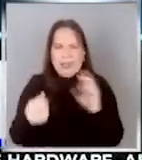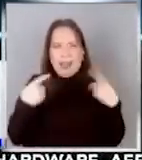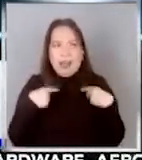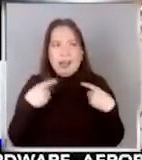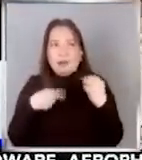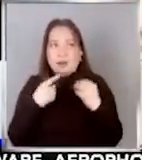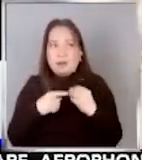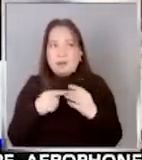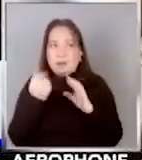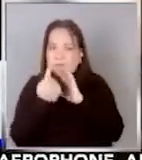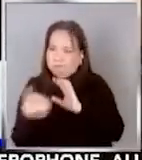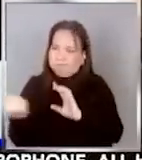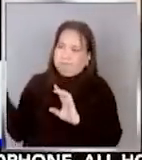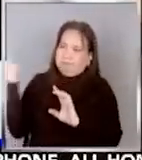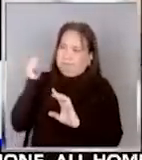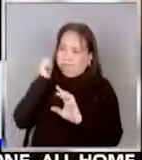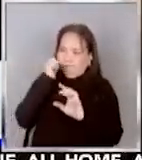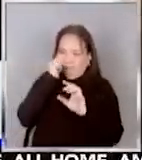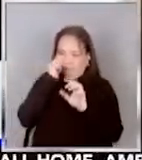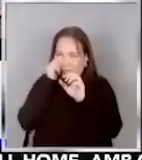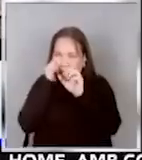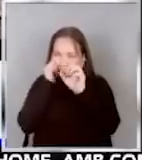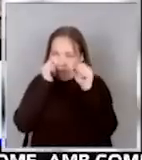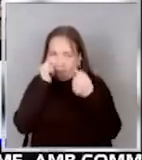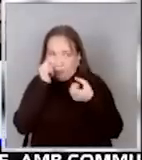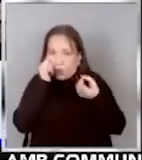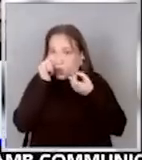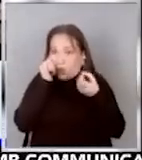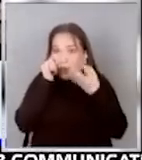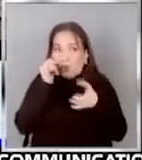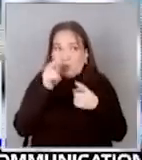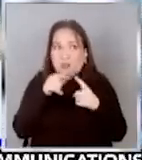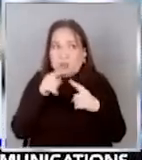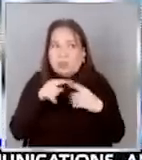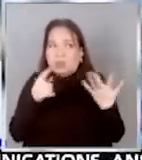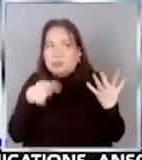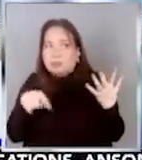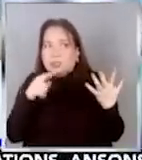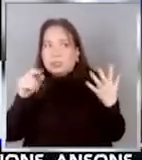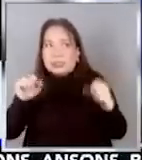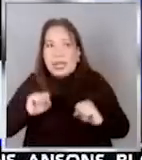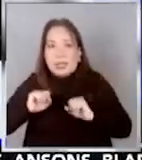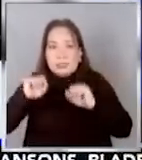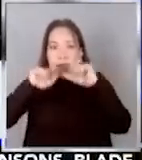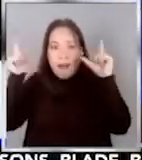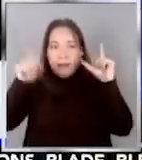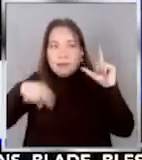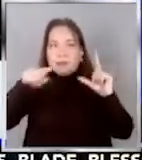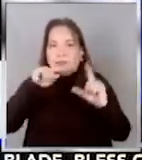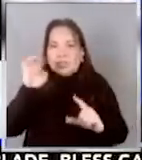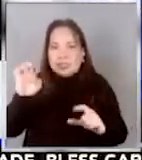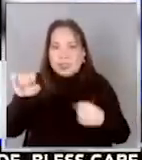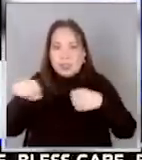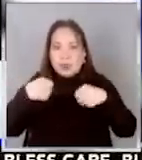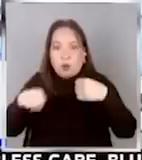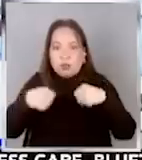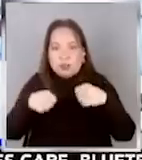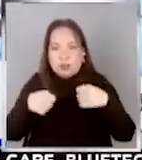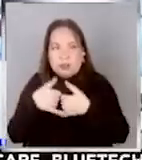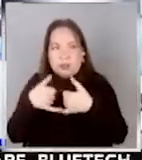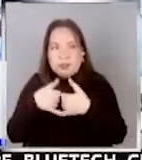kamera. Si Alden ang tumayong direktor ng live event ng kanyang sariling esports competition. Rap sa